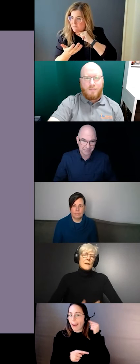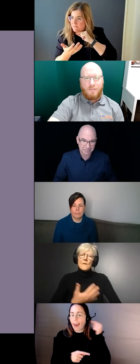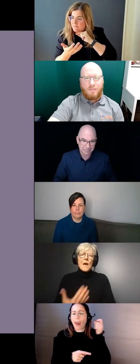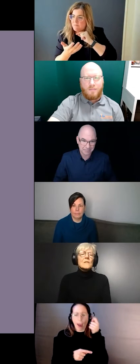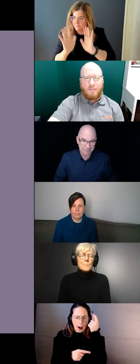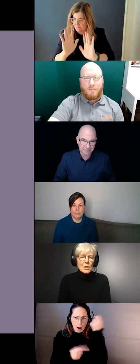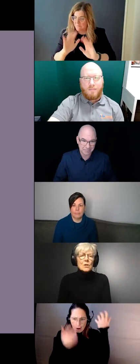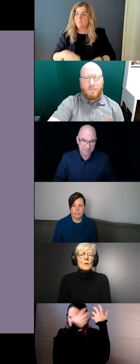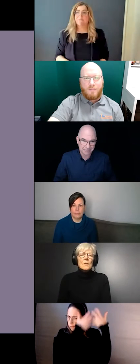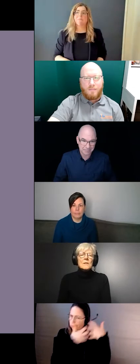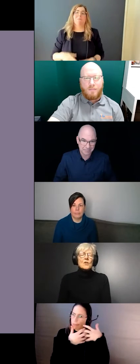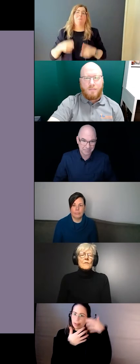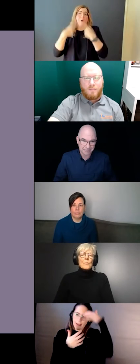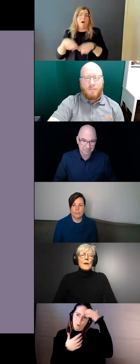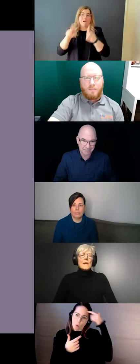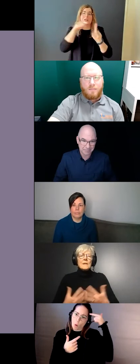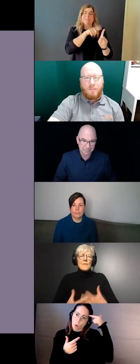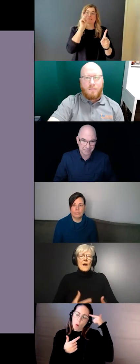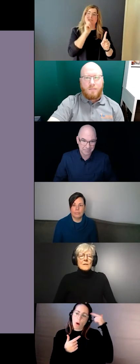cerveau qui comprend, il y a une section